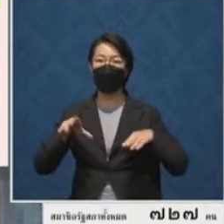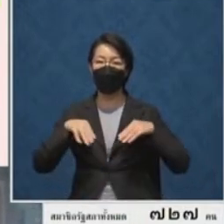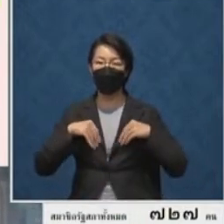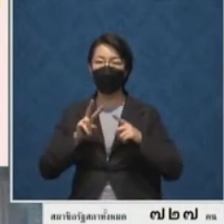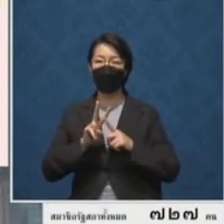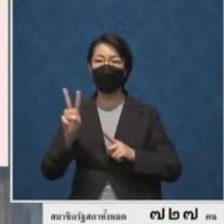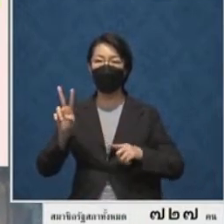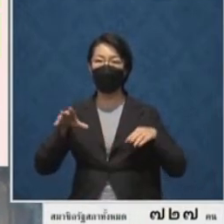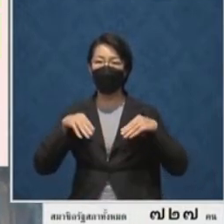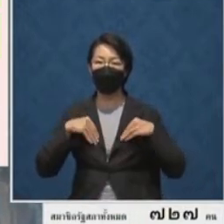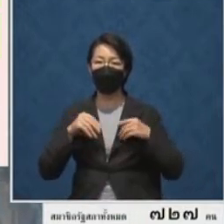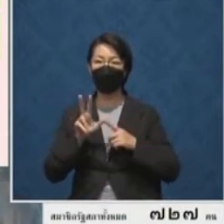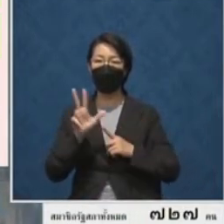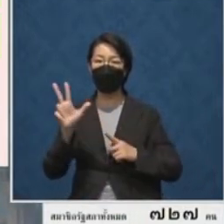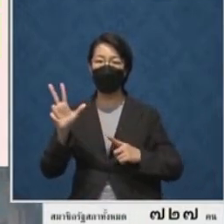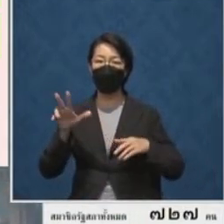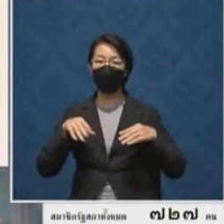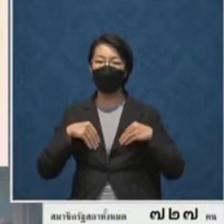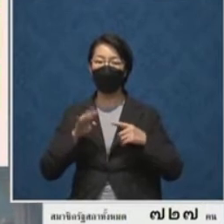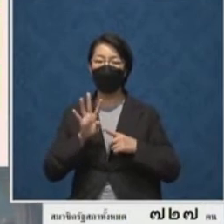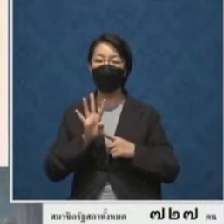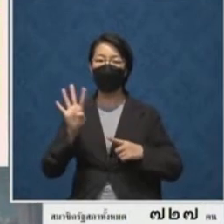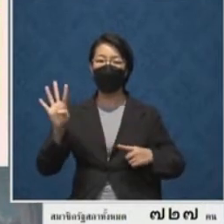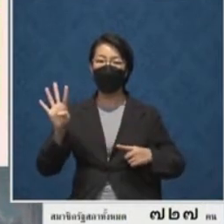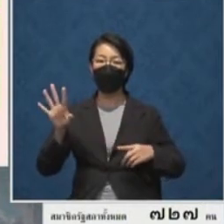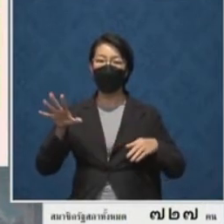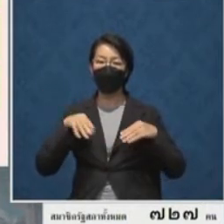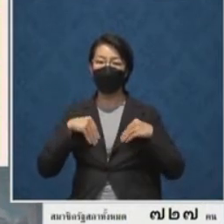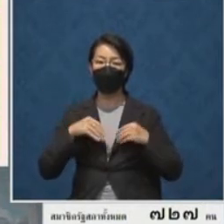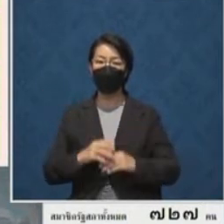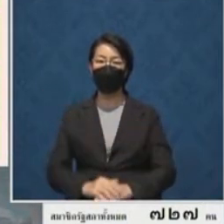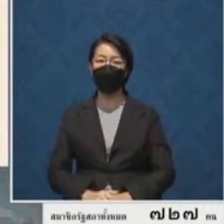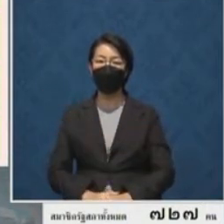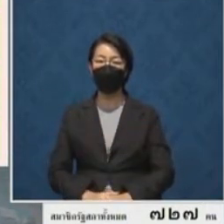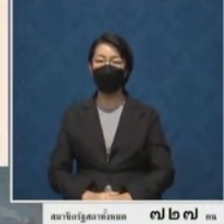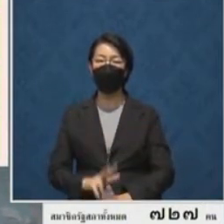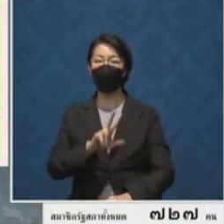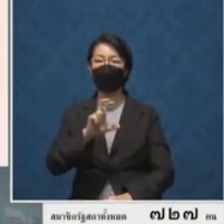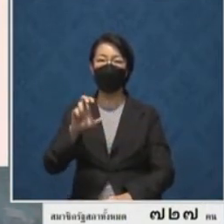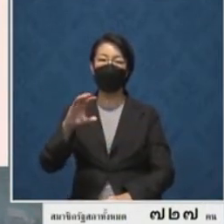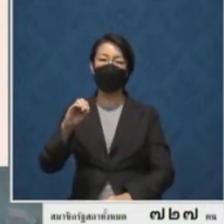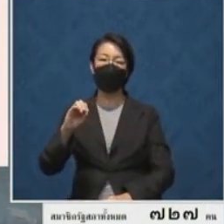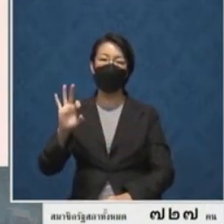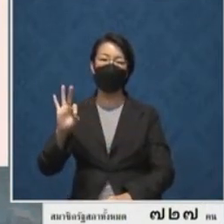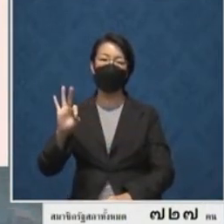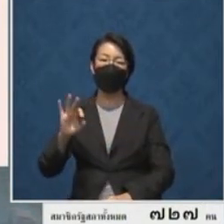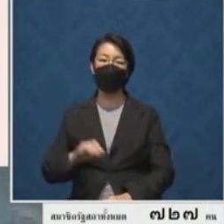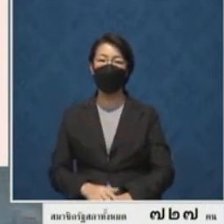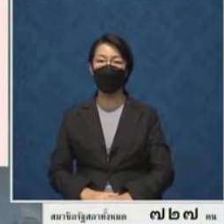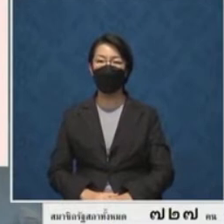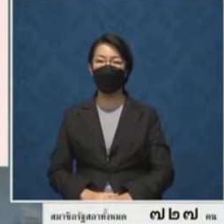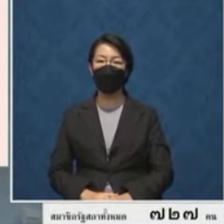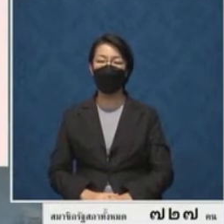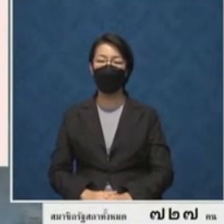รับหลักการและ4รับหลักการครับ 309นายปริญญาเลิกไหล 1ไม่รับหลักการ2